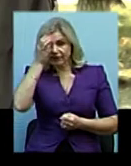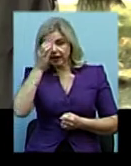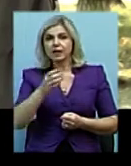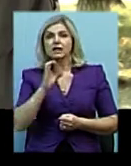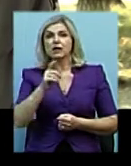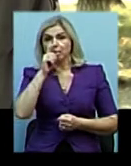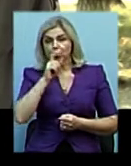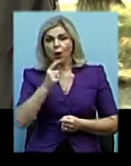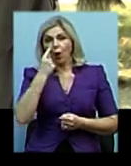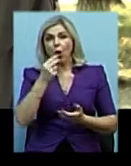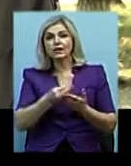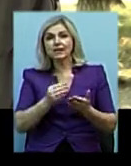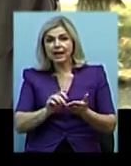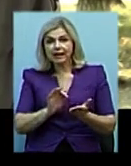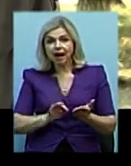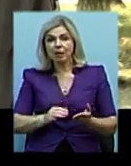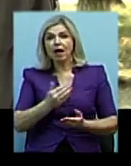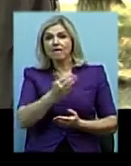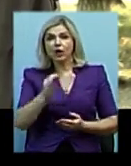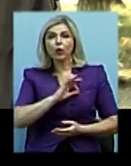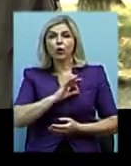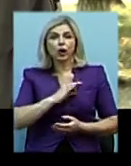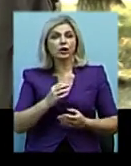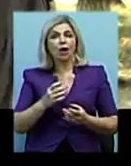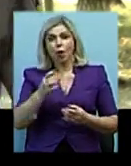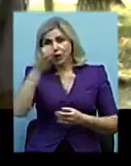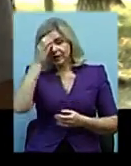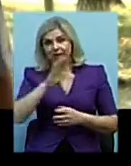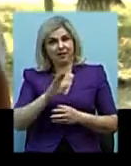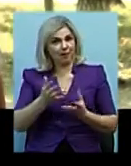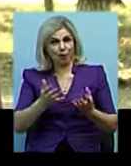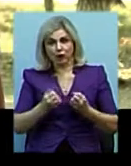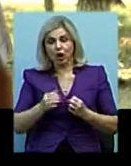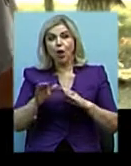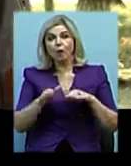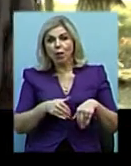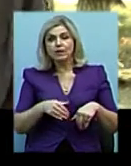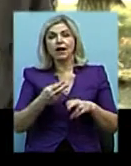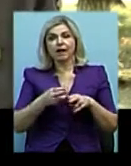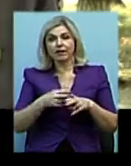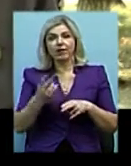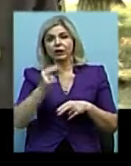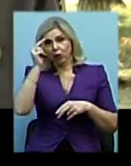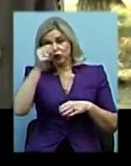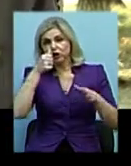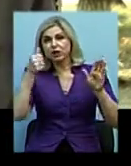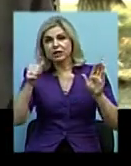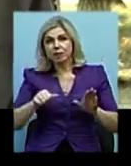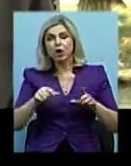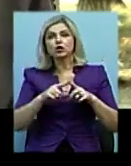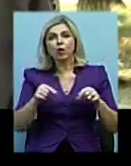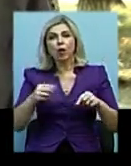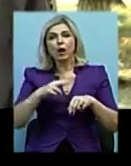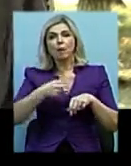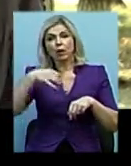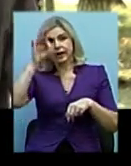поганими оцінками ви юридичної освіти не отримаєте. Після чого ви проходите школу поліцейських близько півроку, або відразу вступаєте